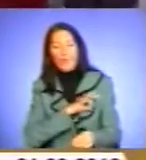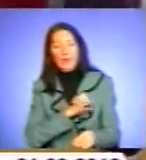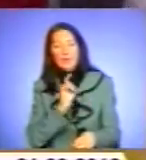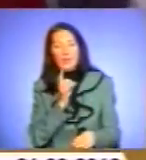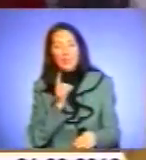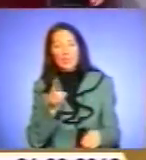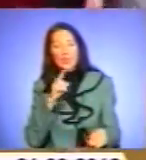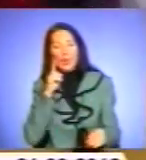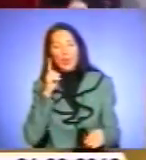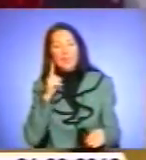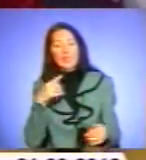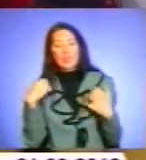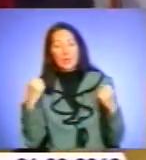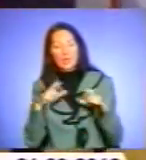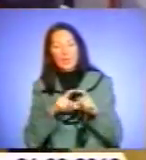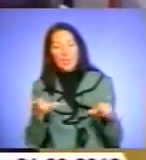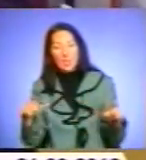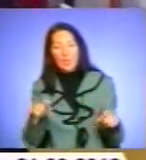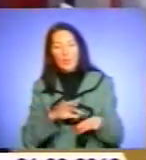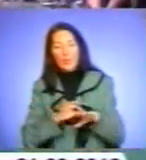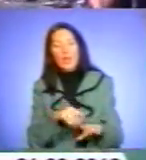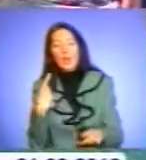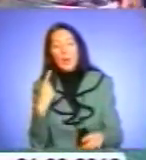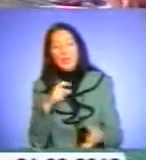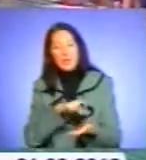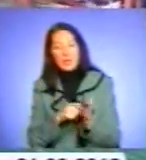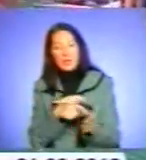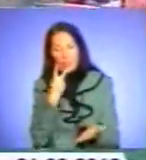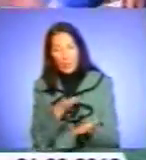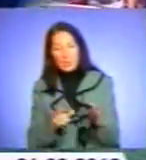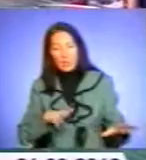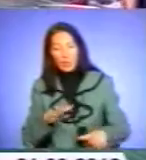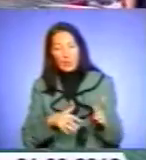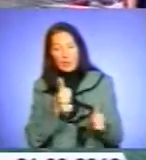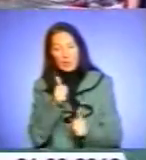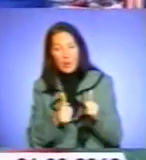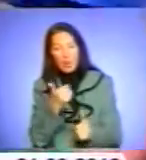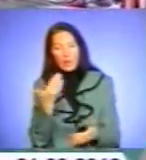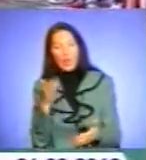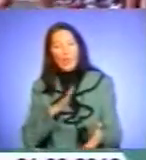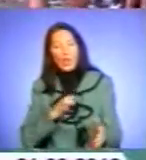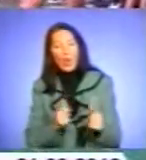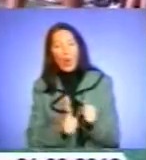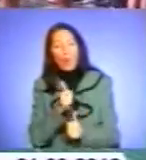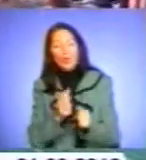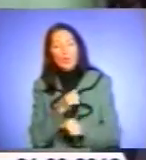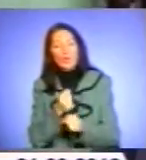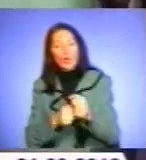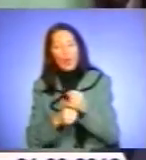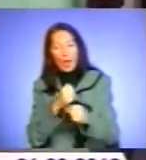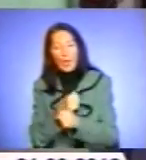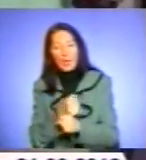пройшли майстер-класи, покази, тренування та змагання. Передували цьому олімпійські конкурси та вікторини. Сьогодні